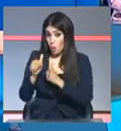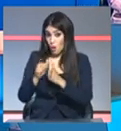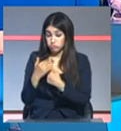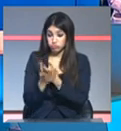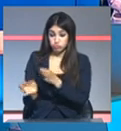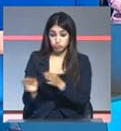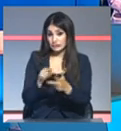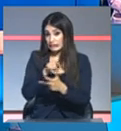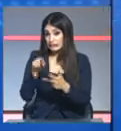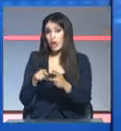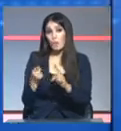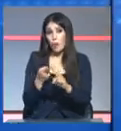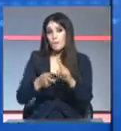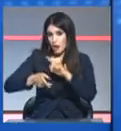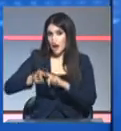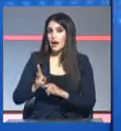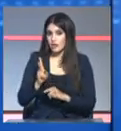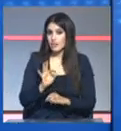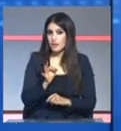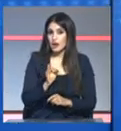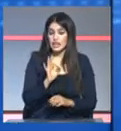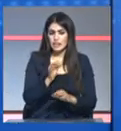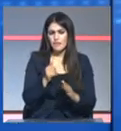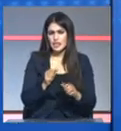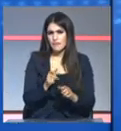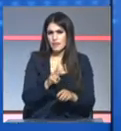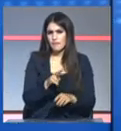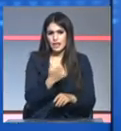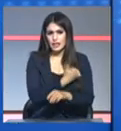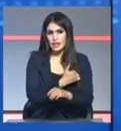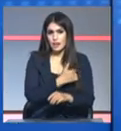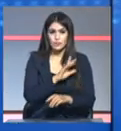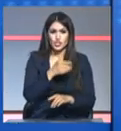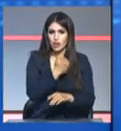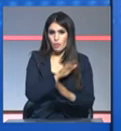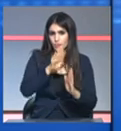الناس اللي مده هذه يقولوا انتشار الفيروس